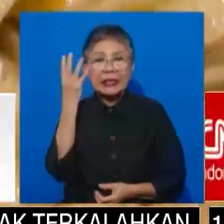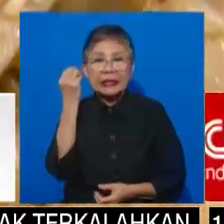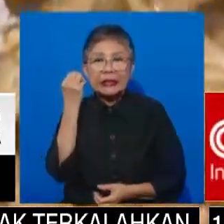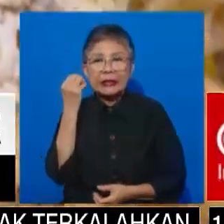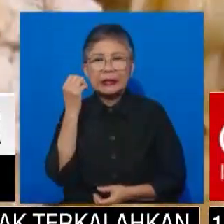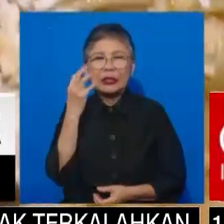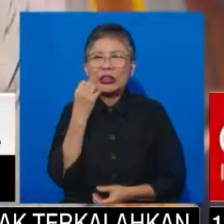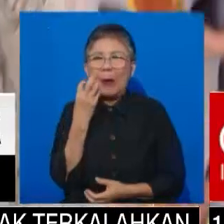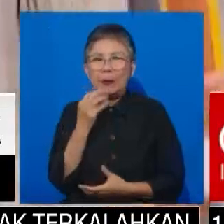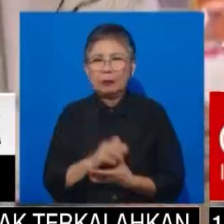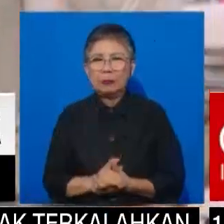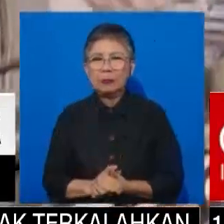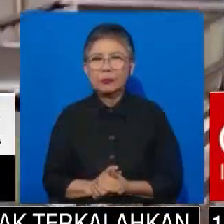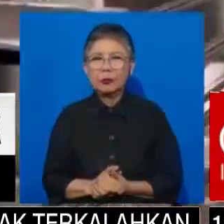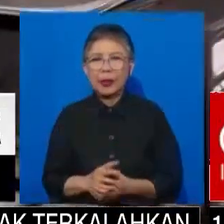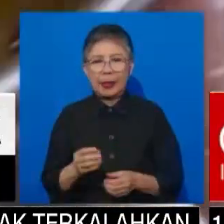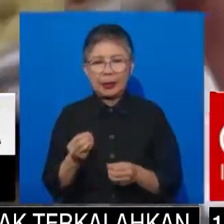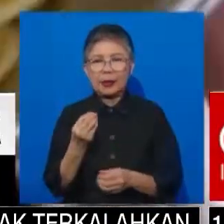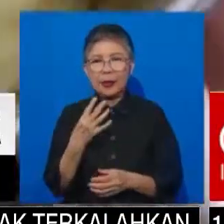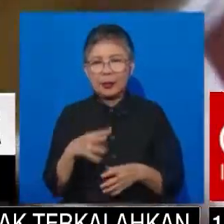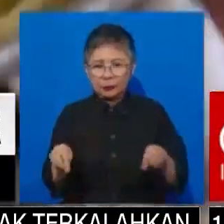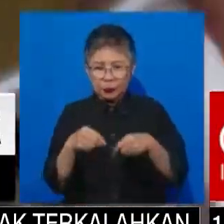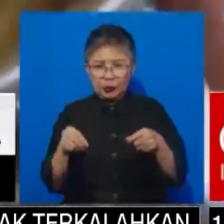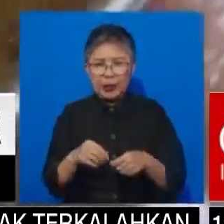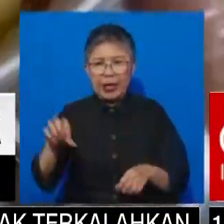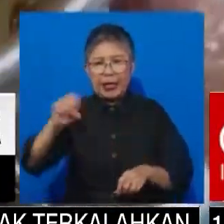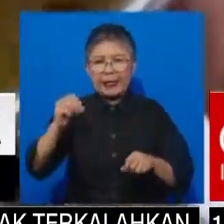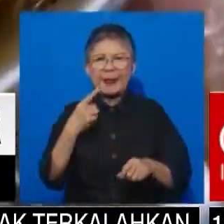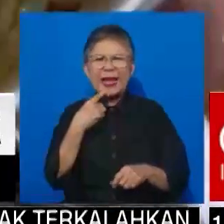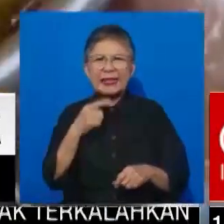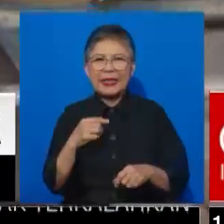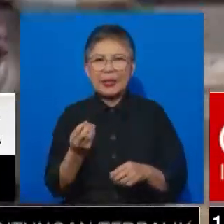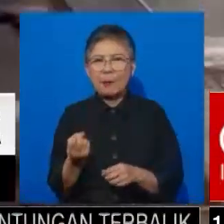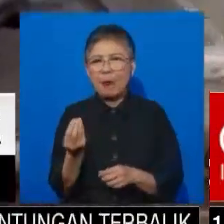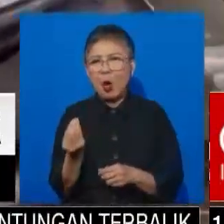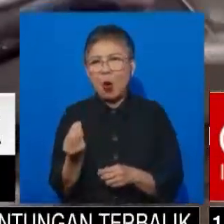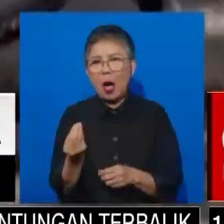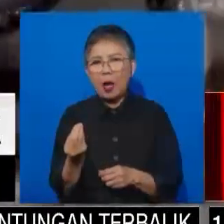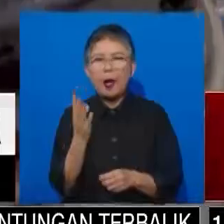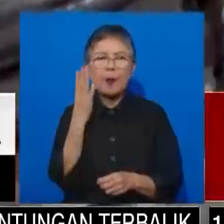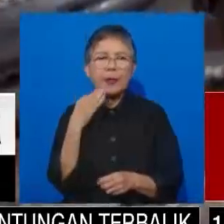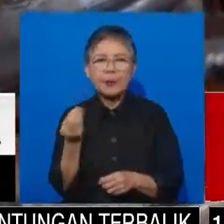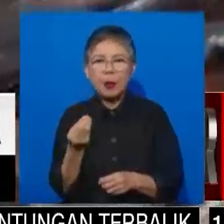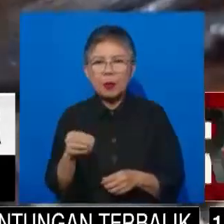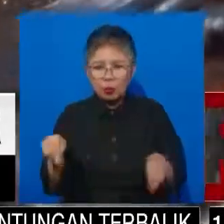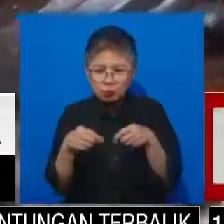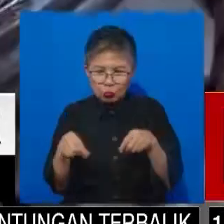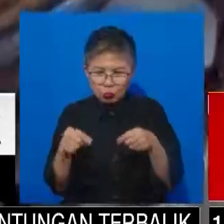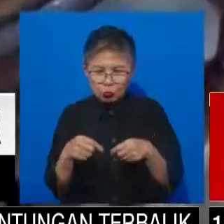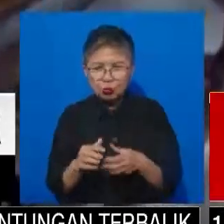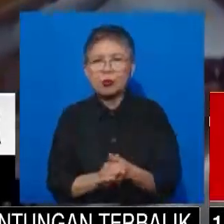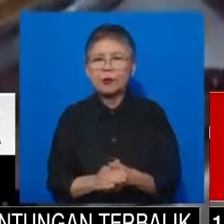oil. Bumbu yang terdiri dari racikan kecap asin, bumbu bawang, minyak bawang ditumis dalam wadah tanah